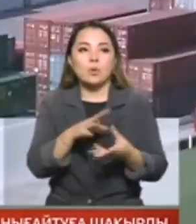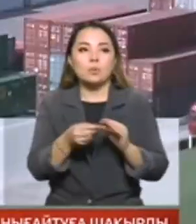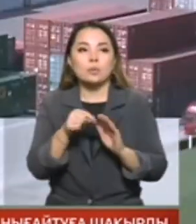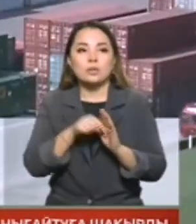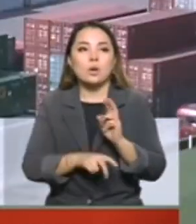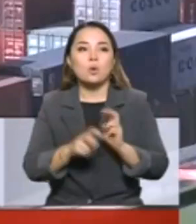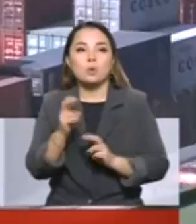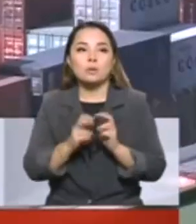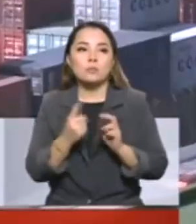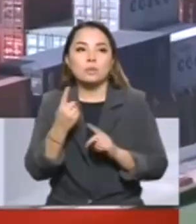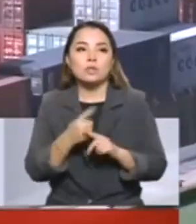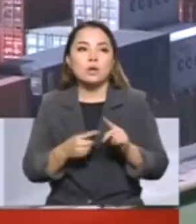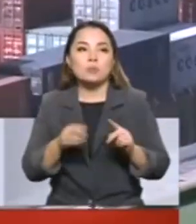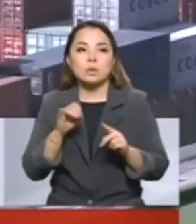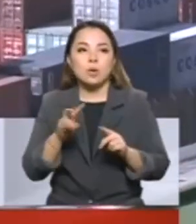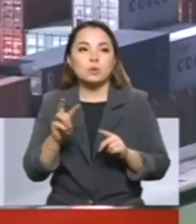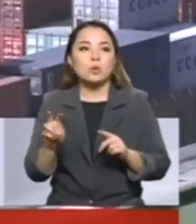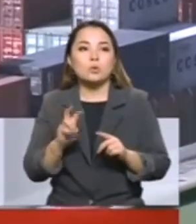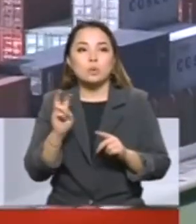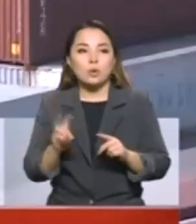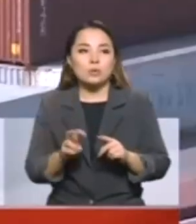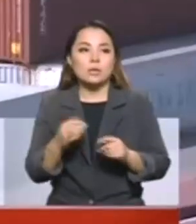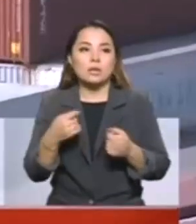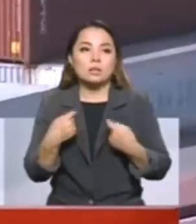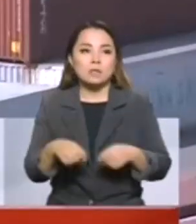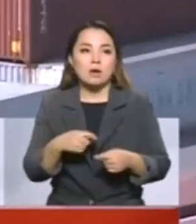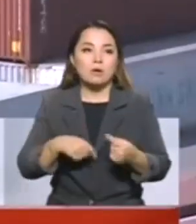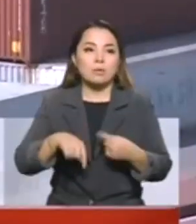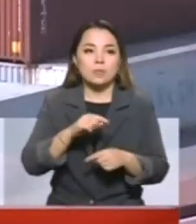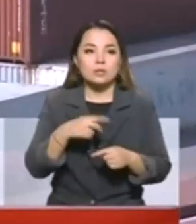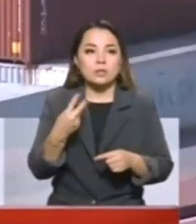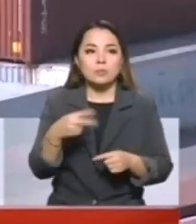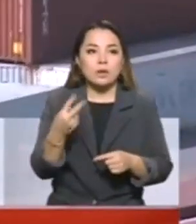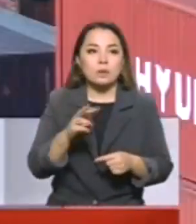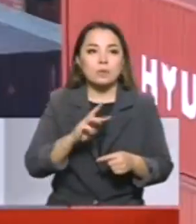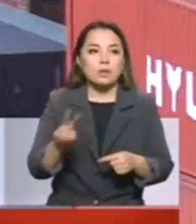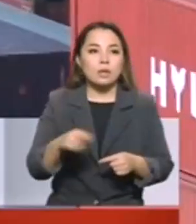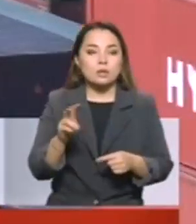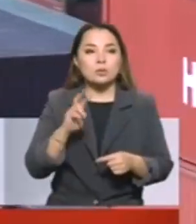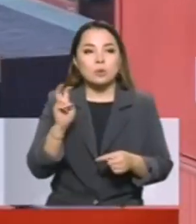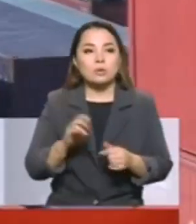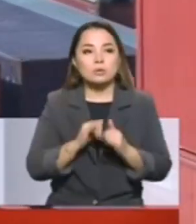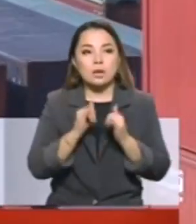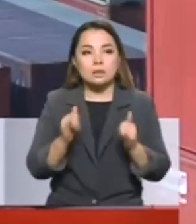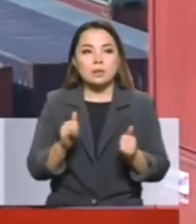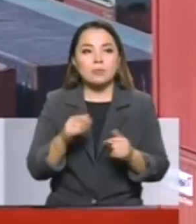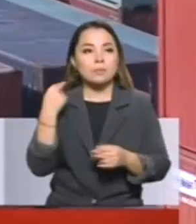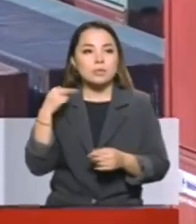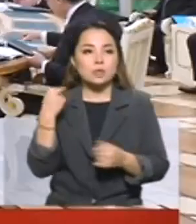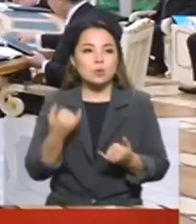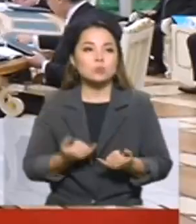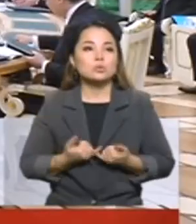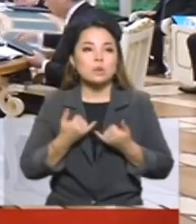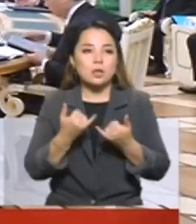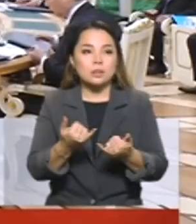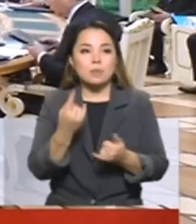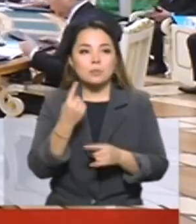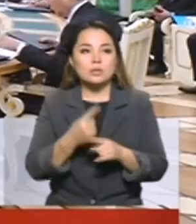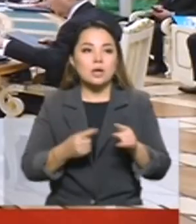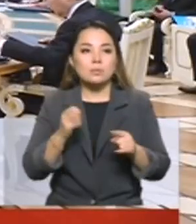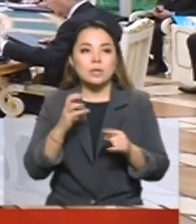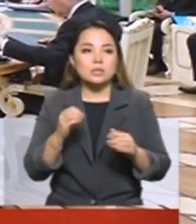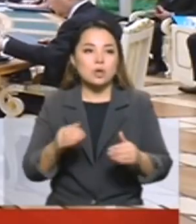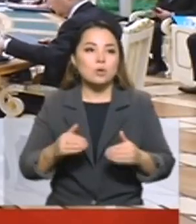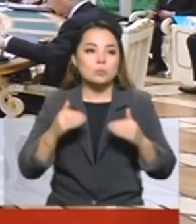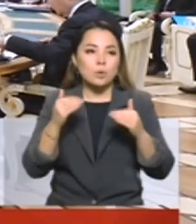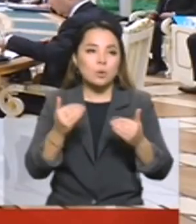өнімі 1,5 триллион доллар, ал тауар айналымы 22 миллиард доллардан асты. Президент ұсынысы көрсеткішті 1,5 есе